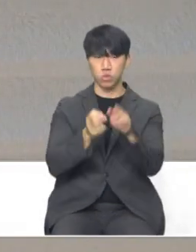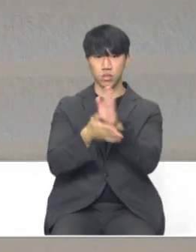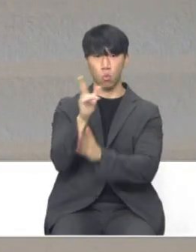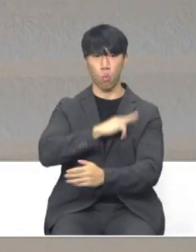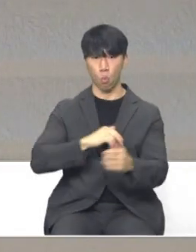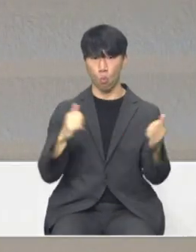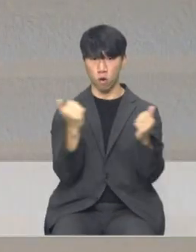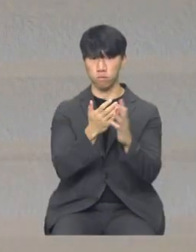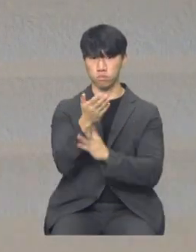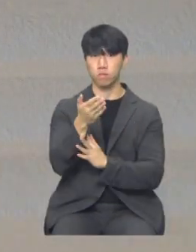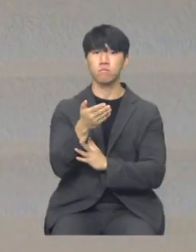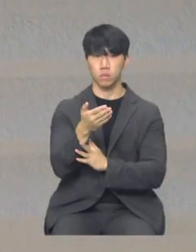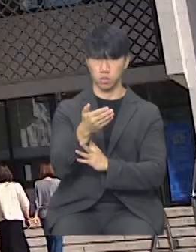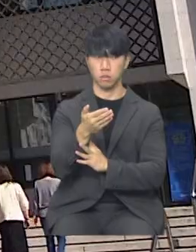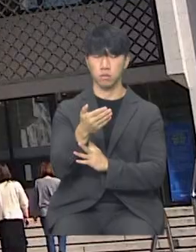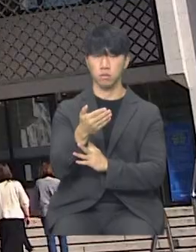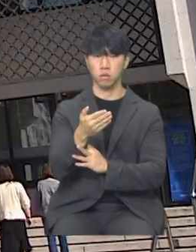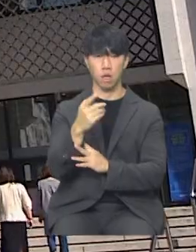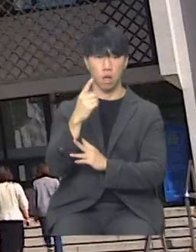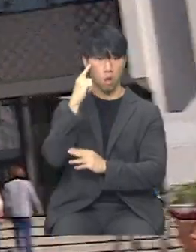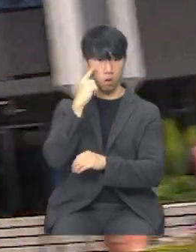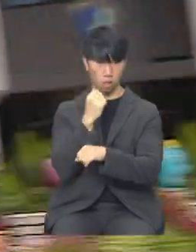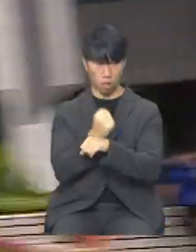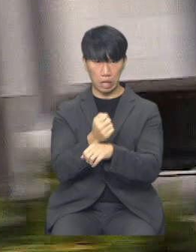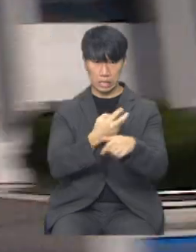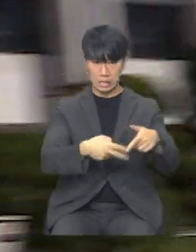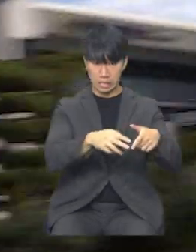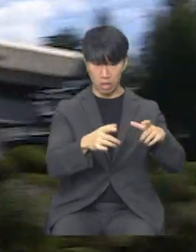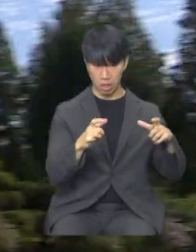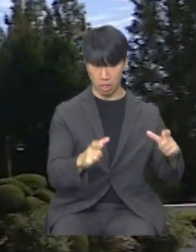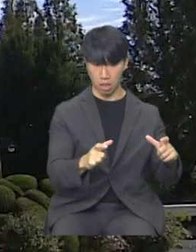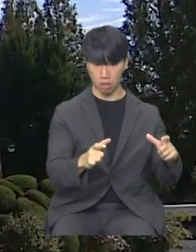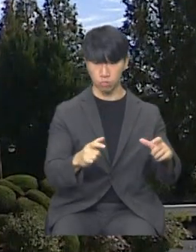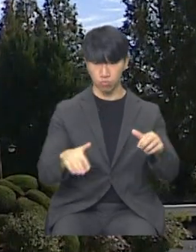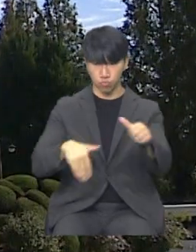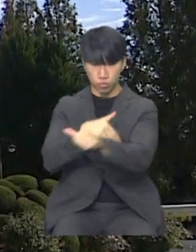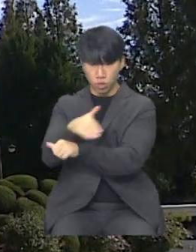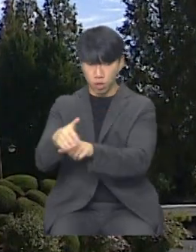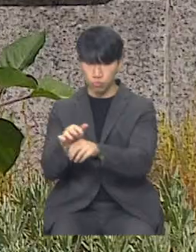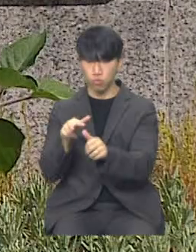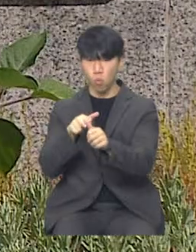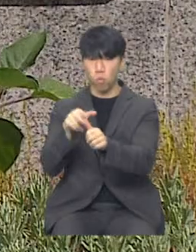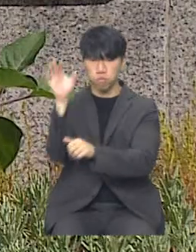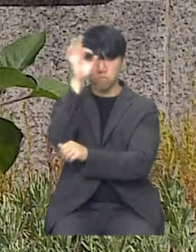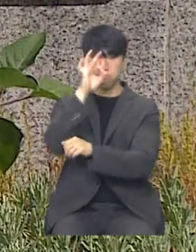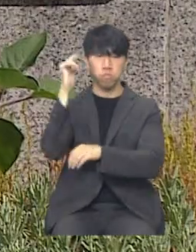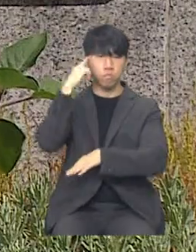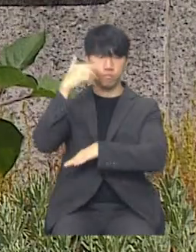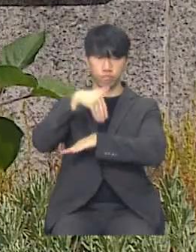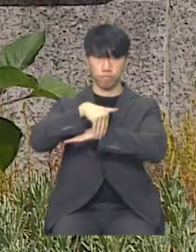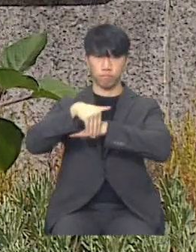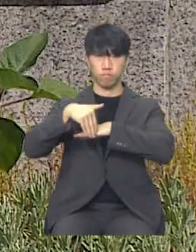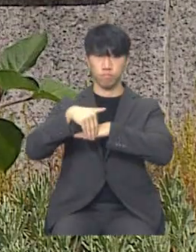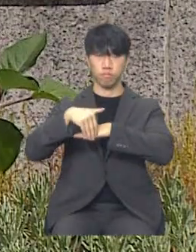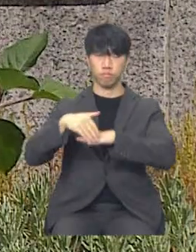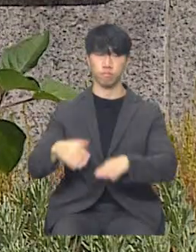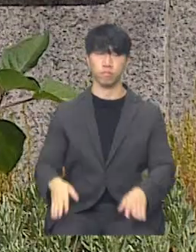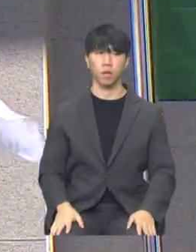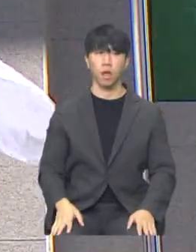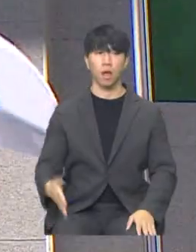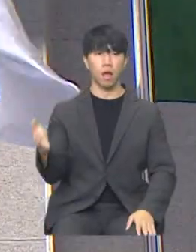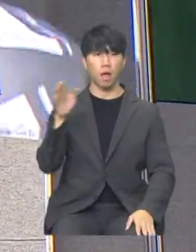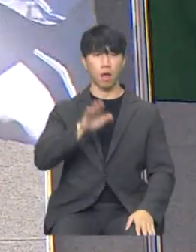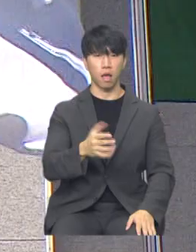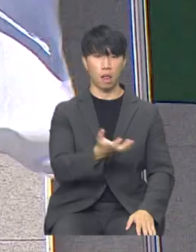통과한 겁니다. 용역에서는 인천과 주변 지역을 대상으로 이전 후보지를 검토할 것으로 예상됩니다. 다만 어떤